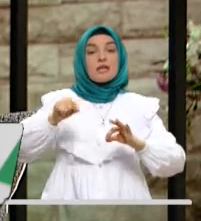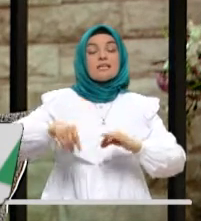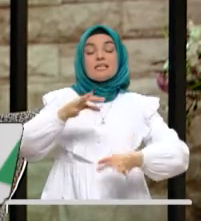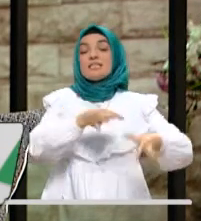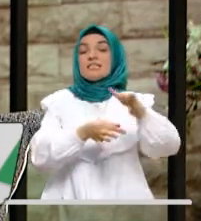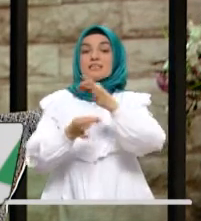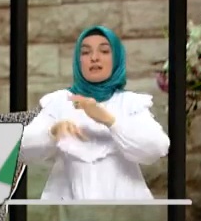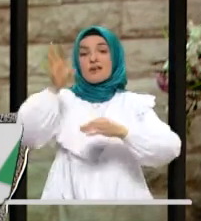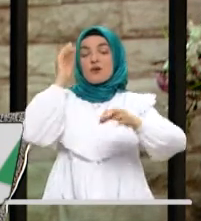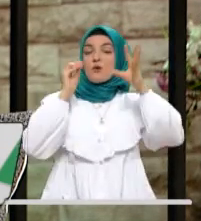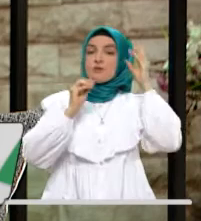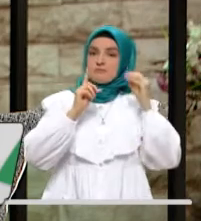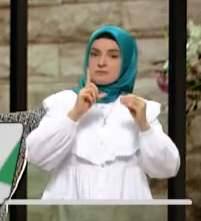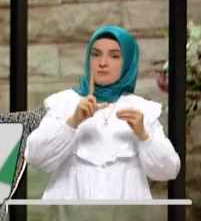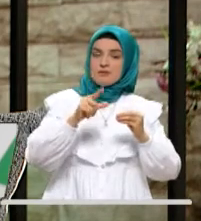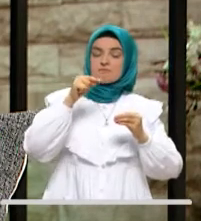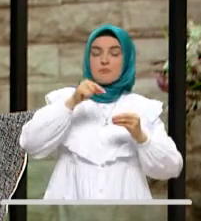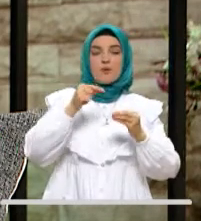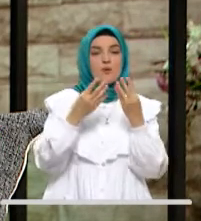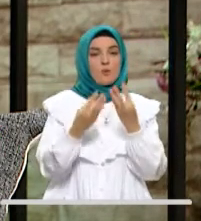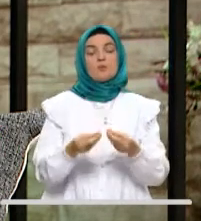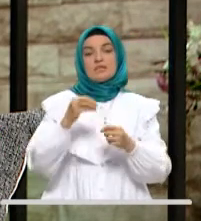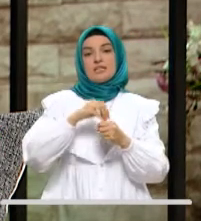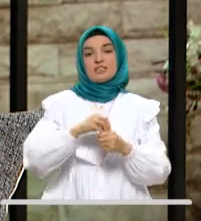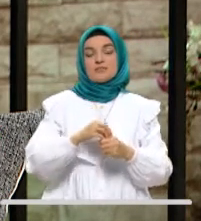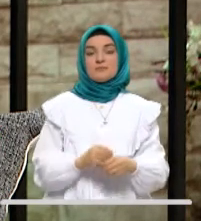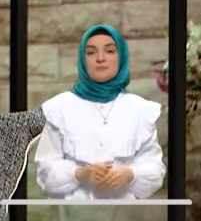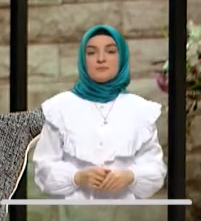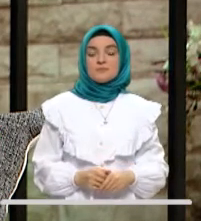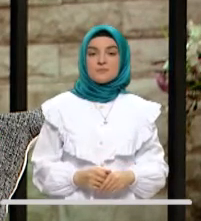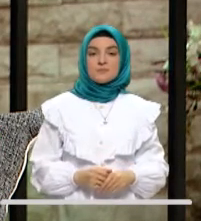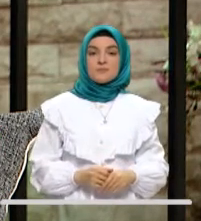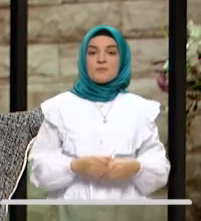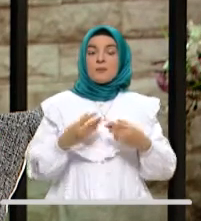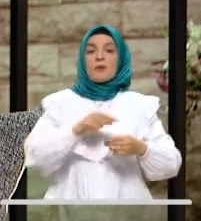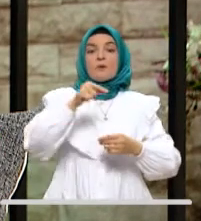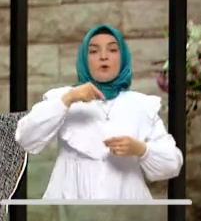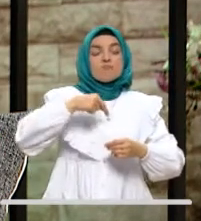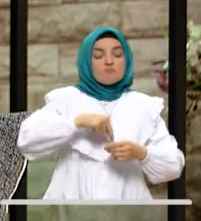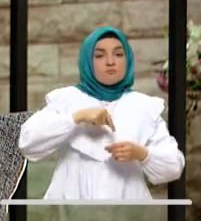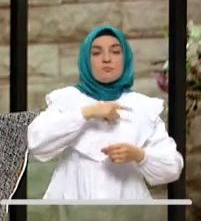öğrenmesini arzu ettim. Daha şeffaf olması açısından. Ama bu bizim